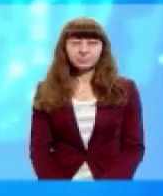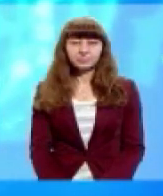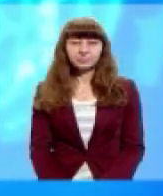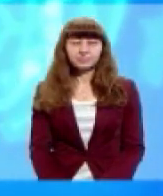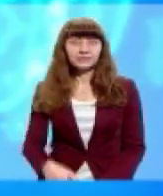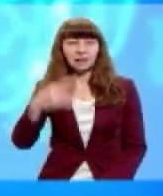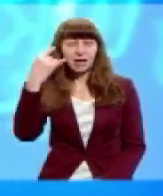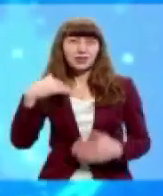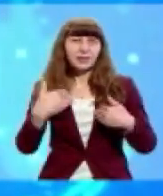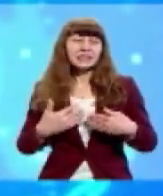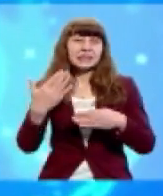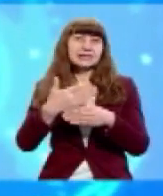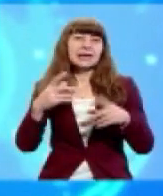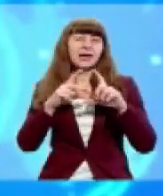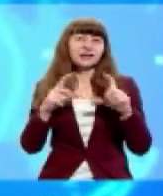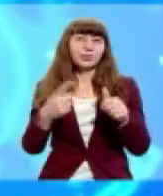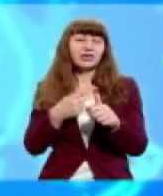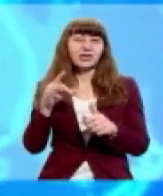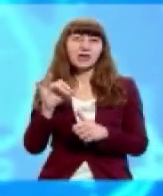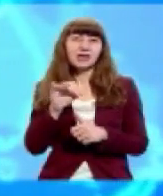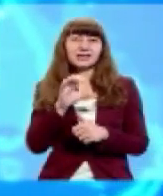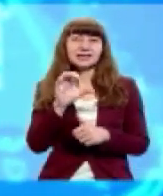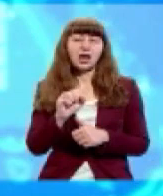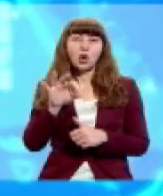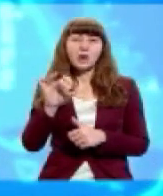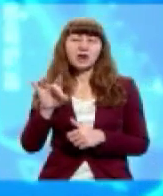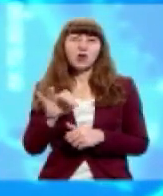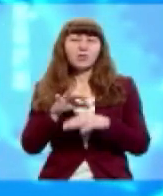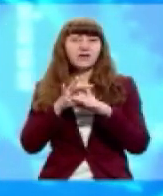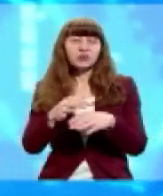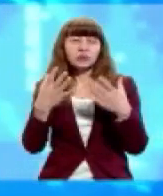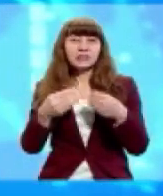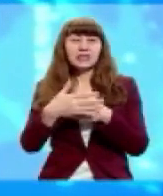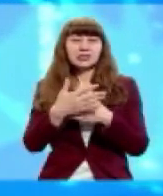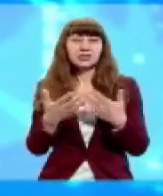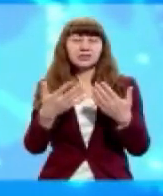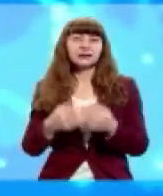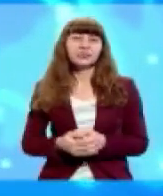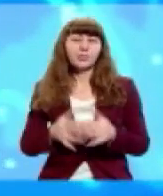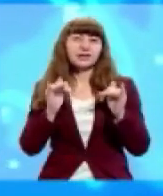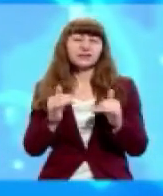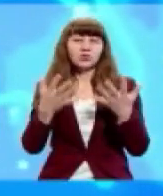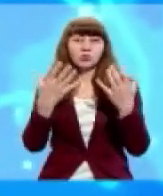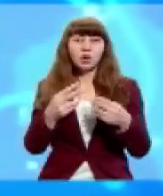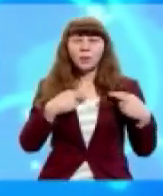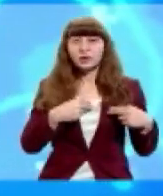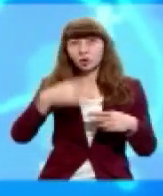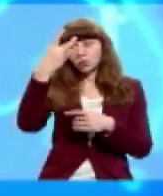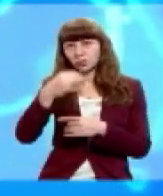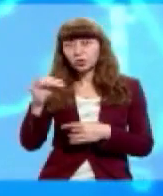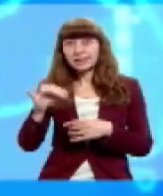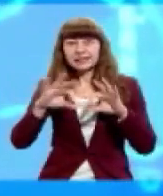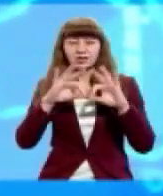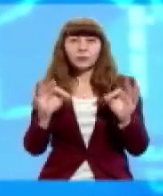Мәдениет және өнер қызметкерлері күніне орай Ильяс Омаров атындағы Қазақ драма театрында ашық есік күні өтті. Іс-шараға студенттер